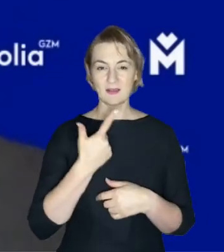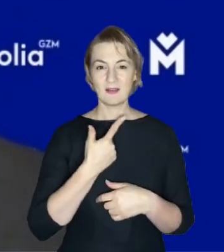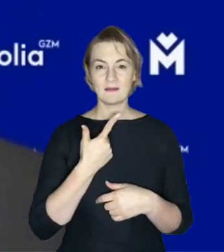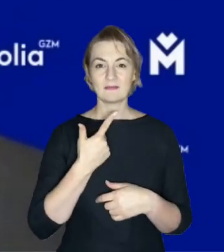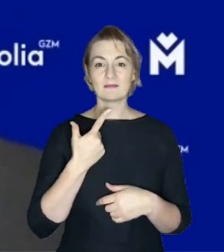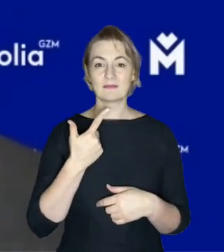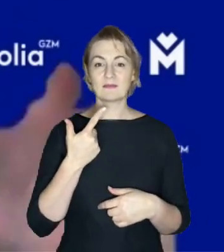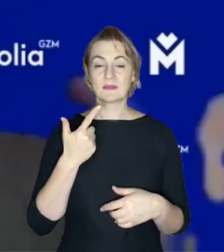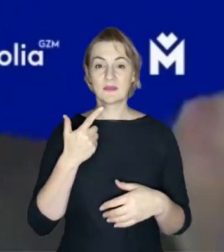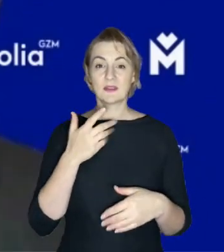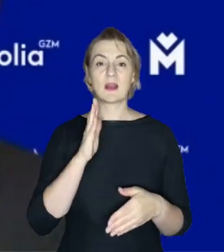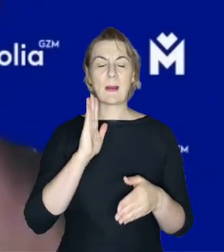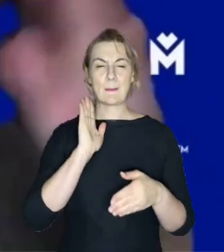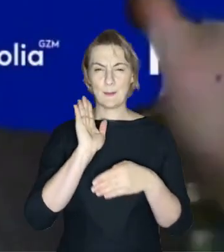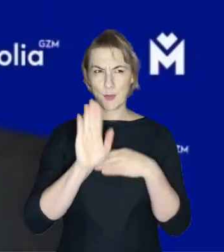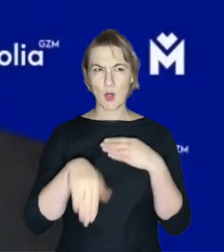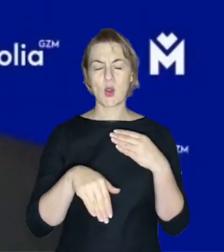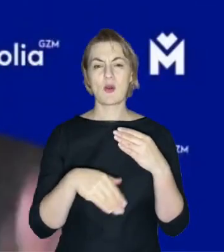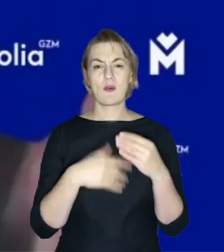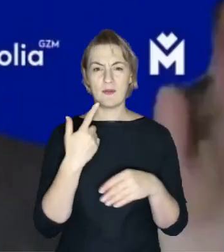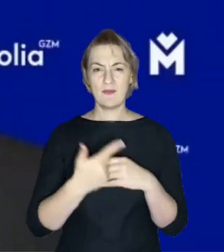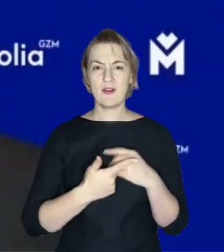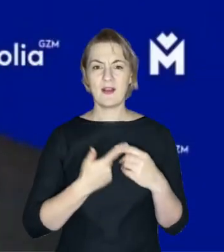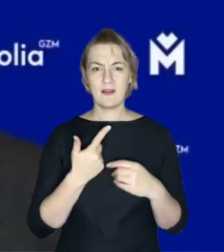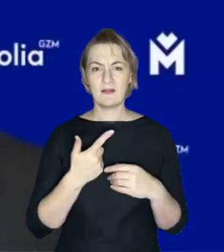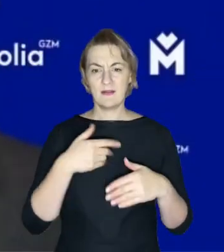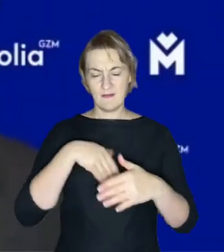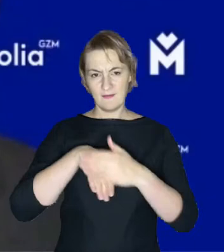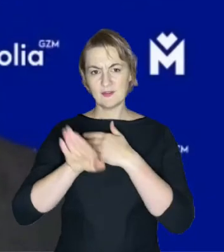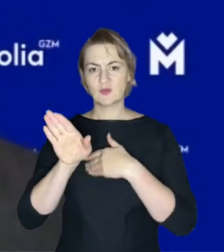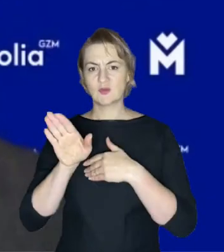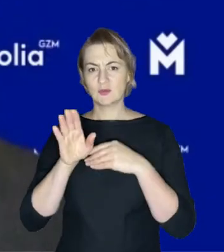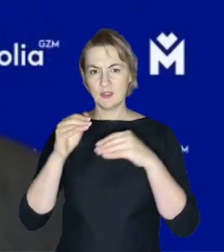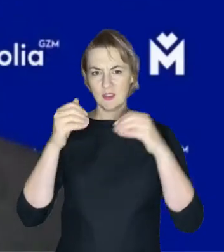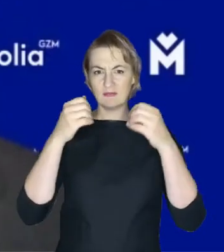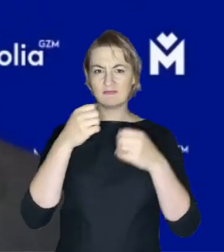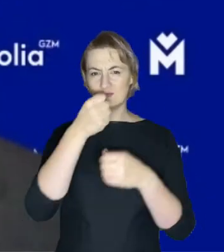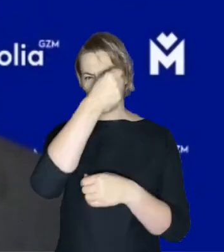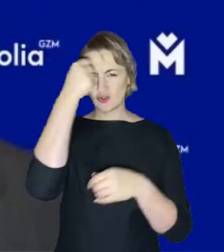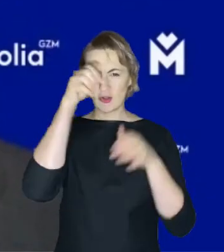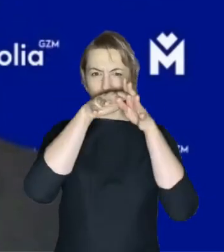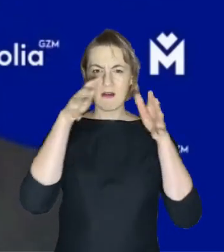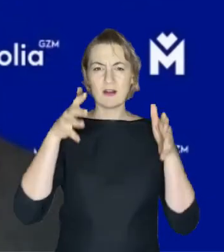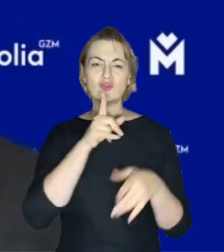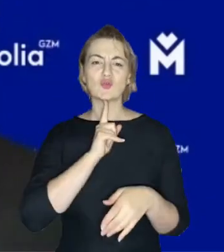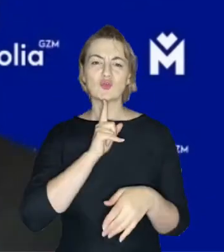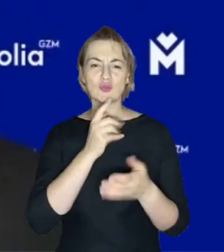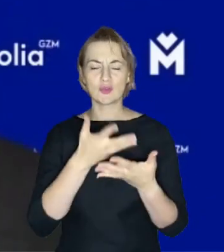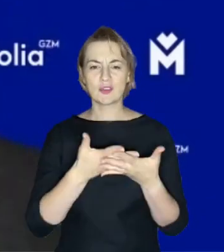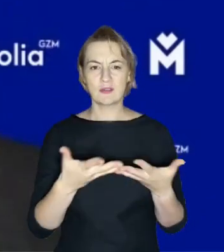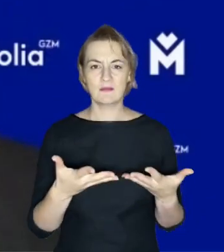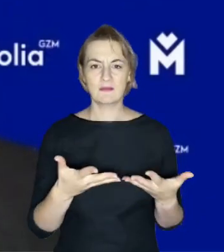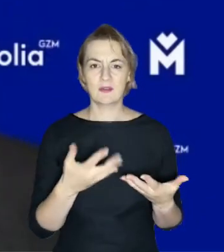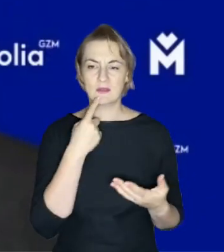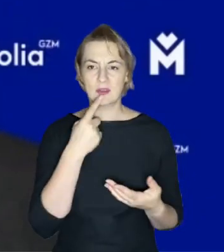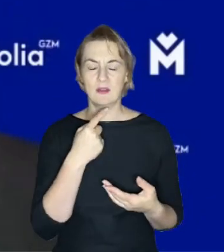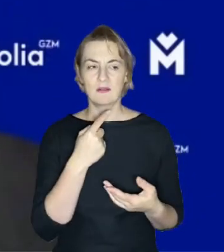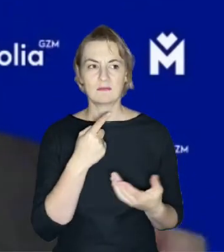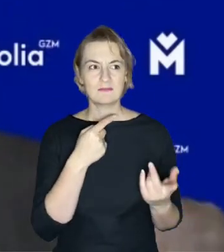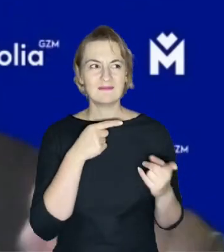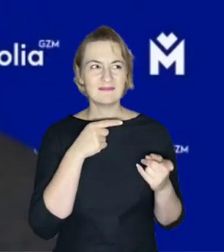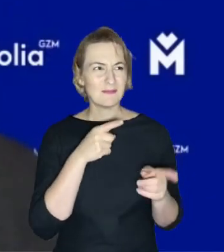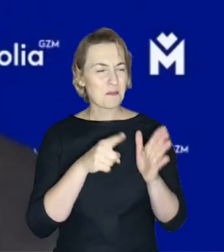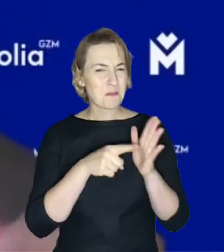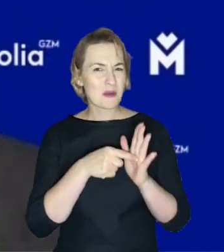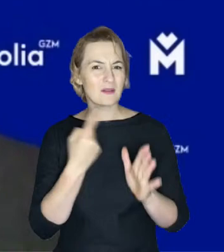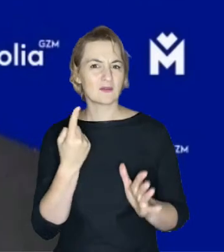wyjściu z tej gigantycznych szklarni, z tej sztucznej Ziemi powiedziała, że ona tam dopiero po raz